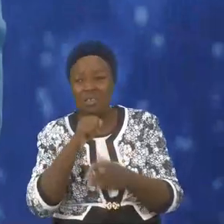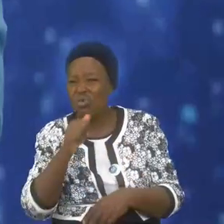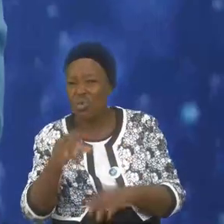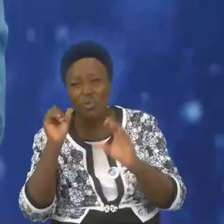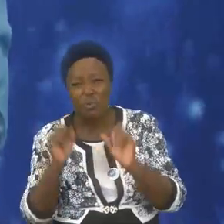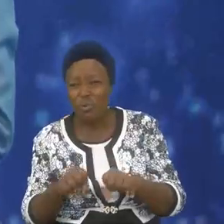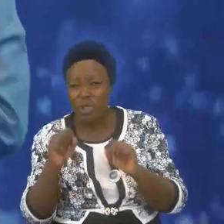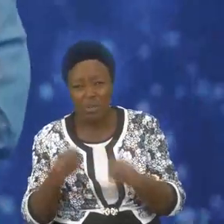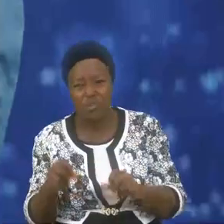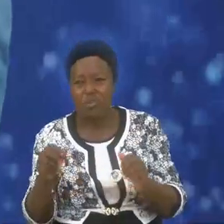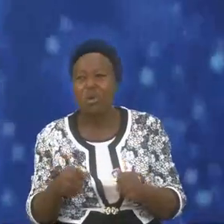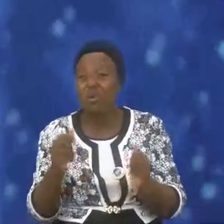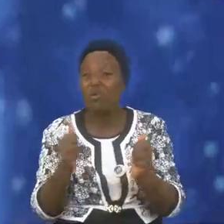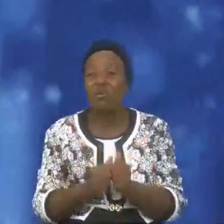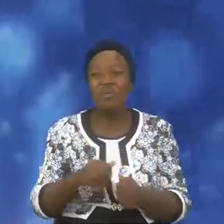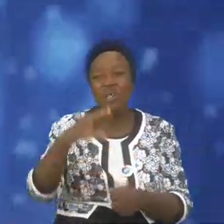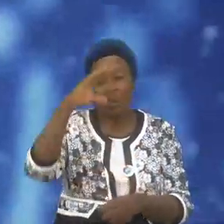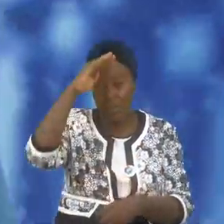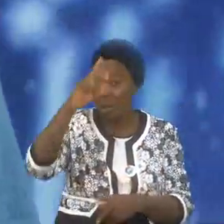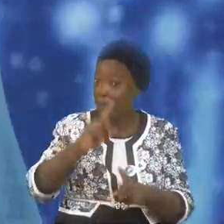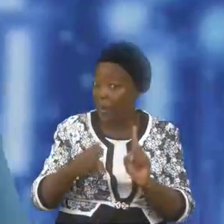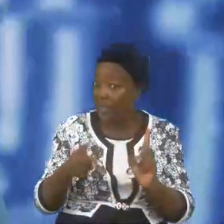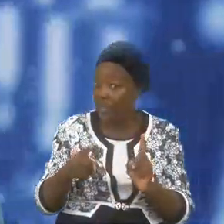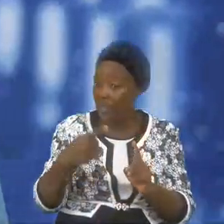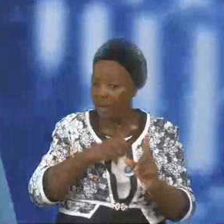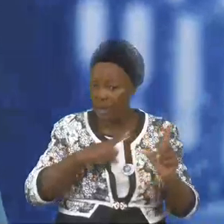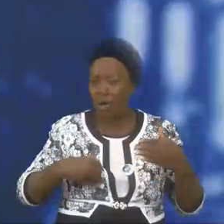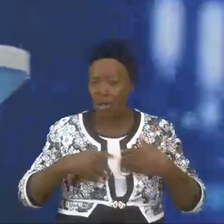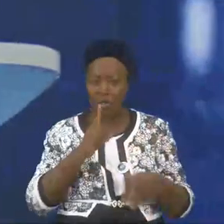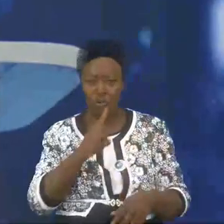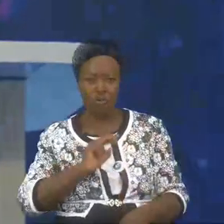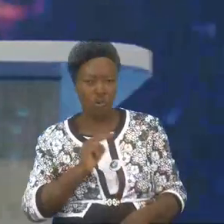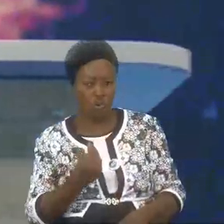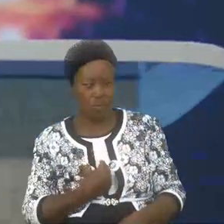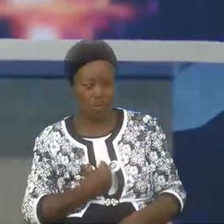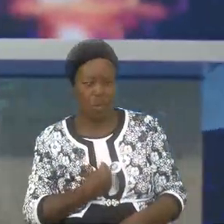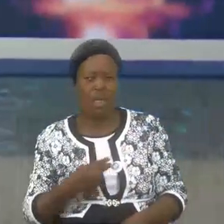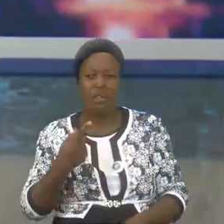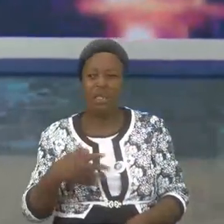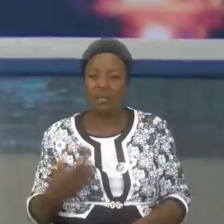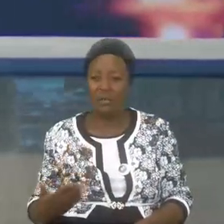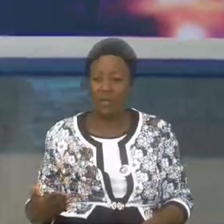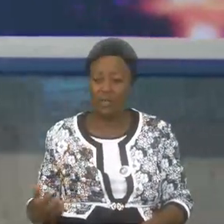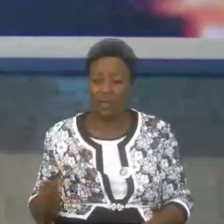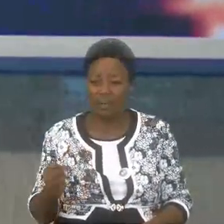Cela est impossible aux hommes. Mais Dieu nous a rassurés.